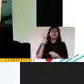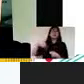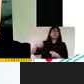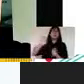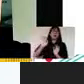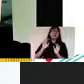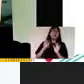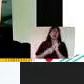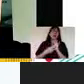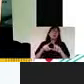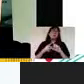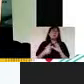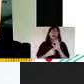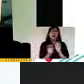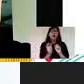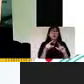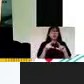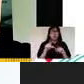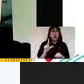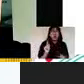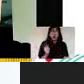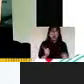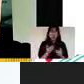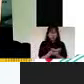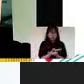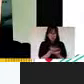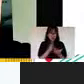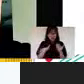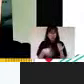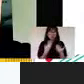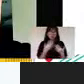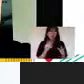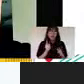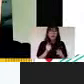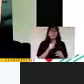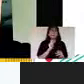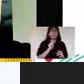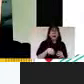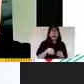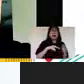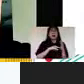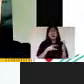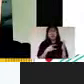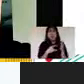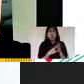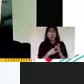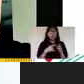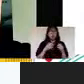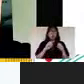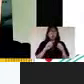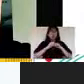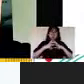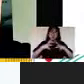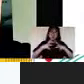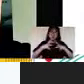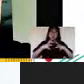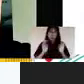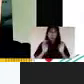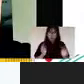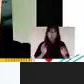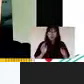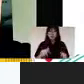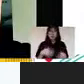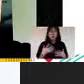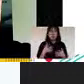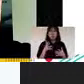begitu elektronifikasi transaksi ini dilakukan secara semakin lama semakin masif gitu dan semakin menjangkau